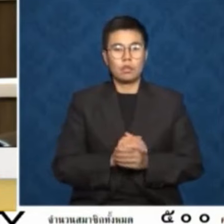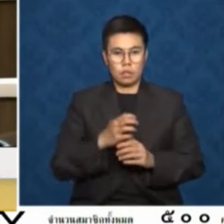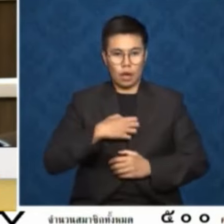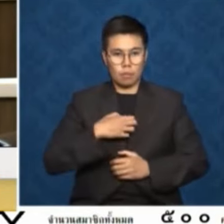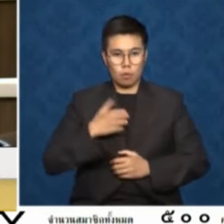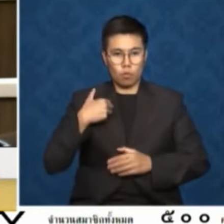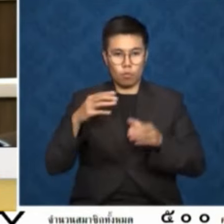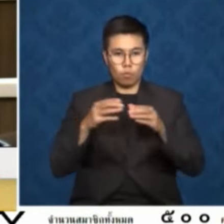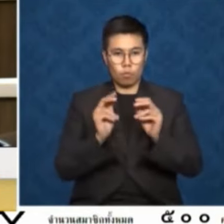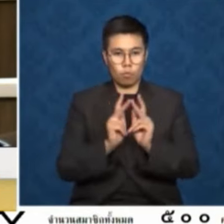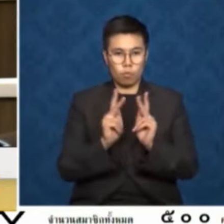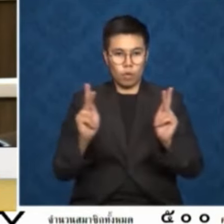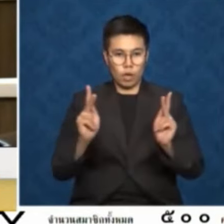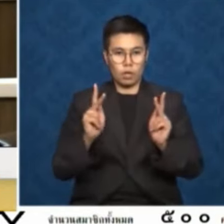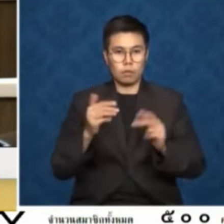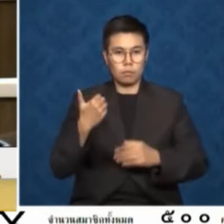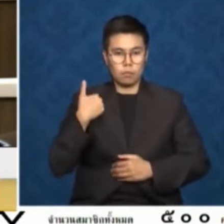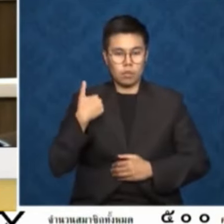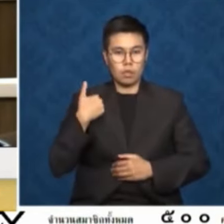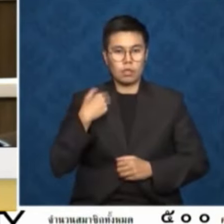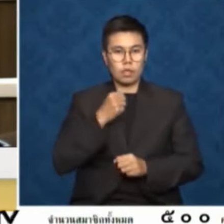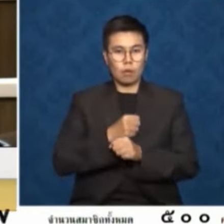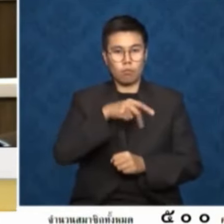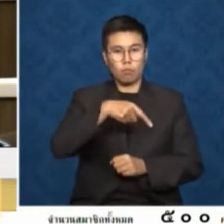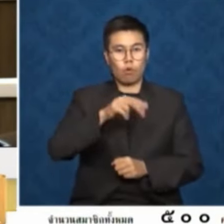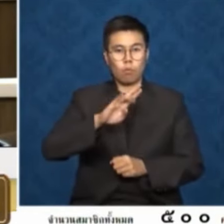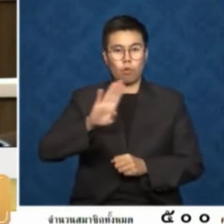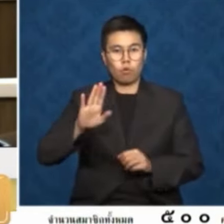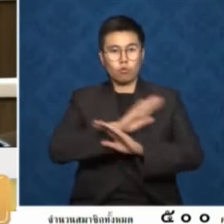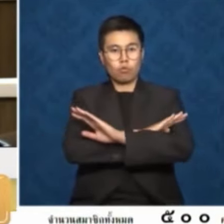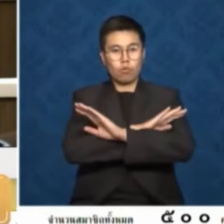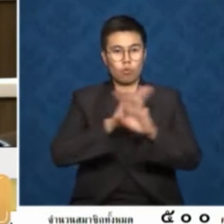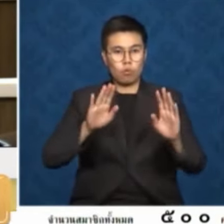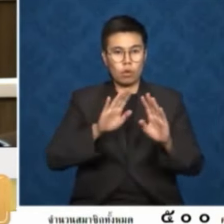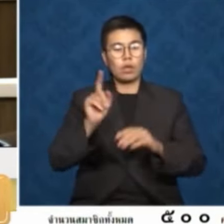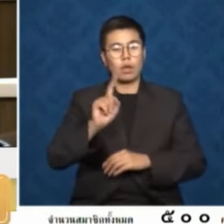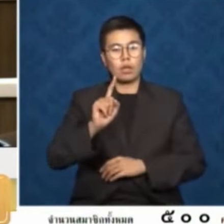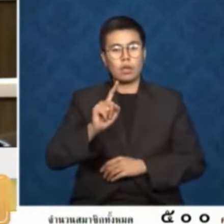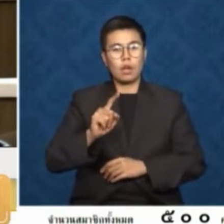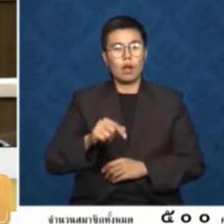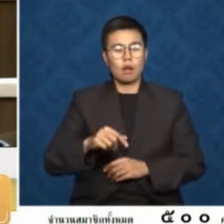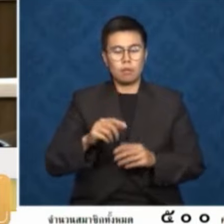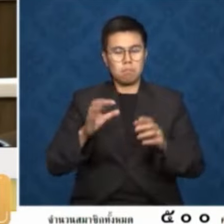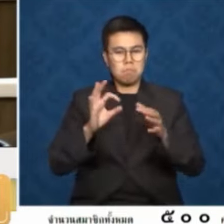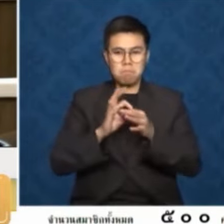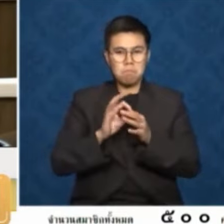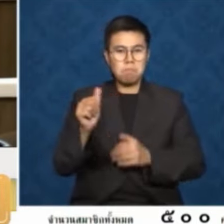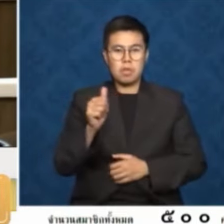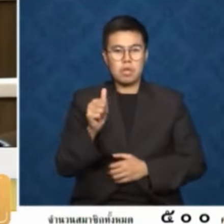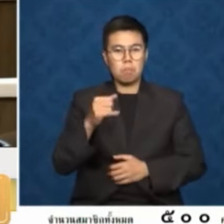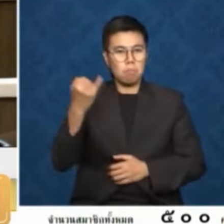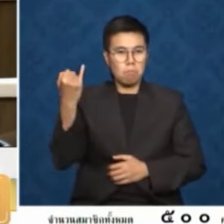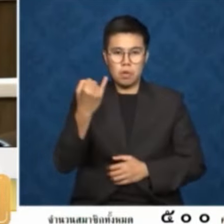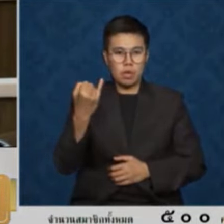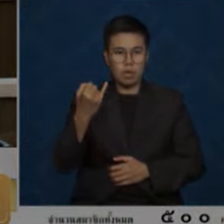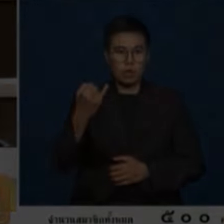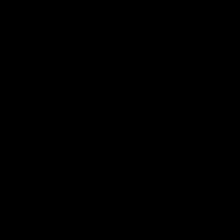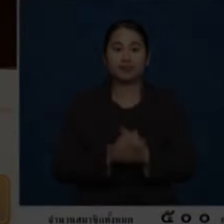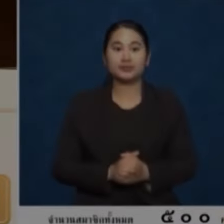คณะกรรมการที่จะออกมาเป็นพระราชบัญญัติแล้วก็ยกเลิกสิ่งที่มันไม่ดีออกไปซะขอกราบขอบพระคุณครับท่านประธ